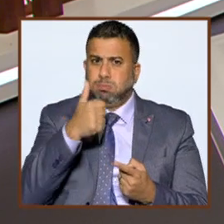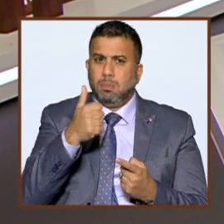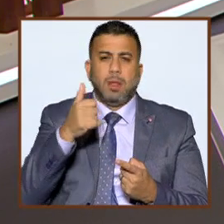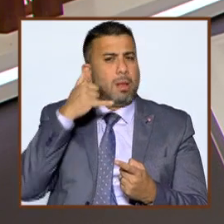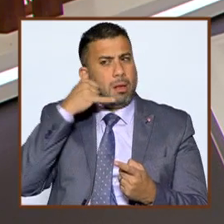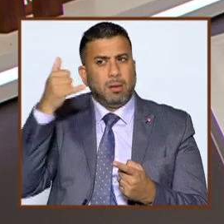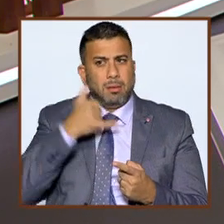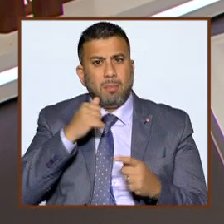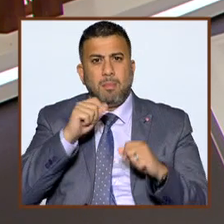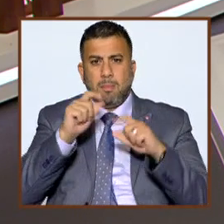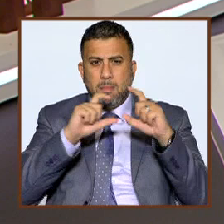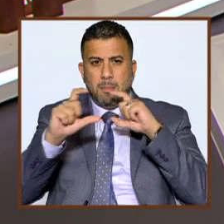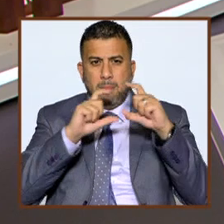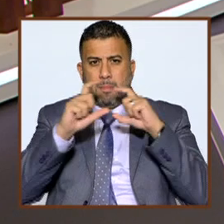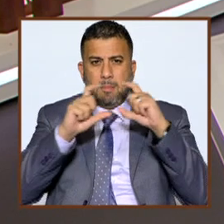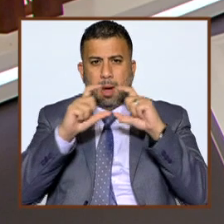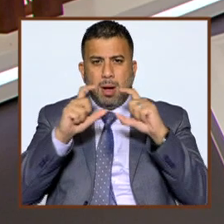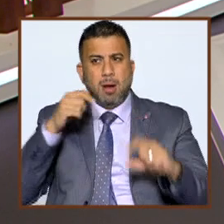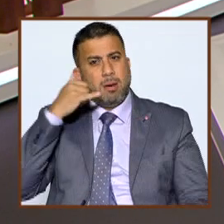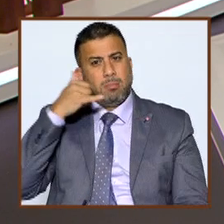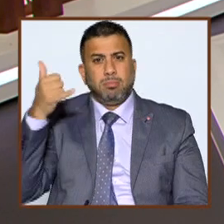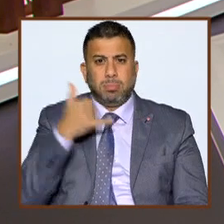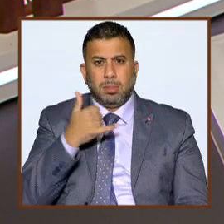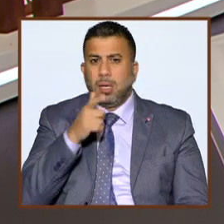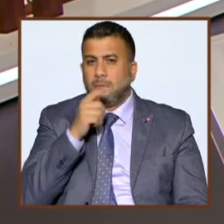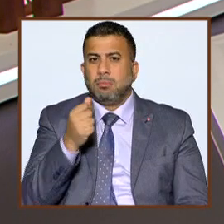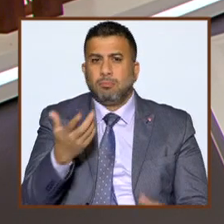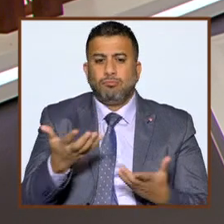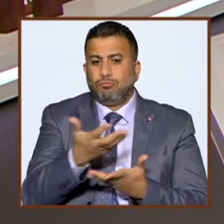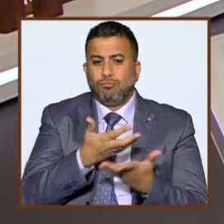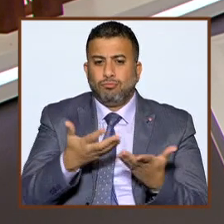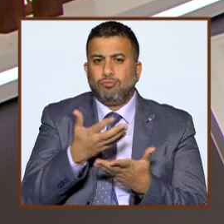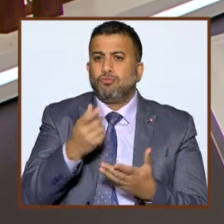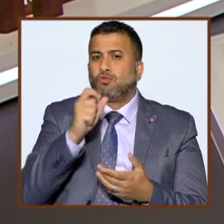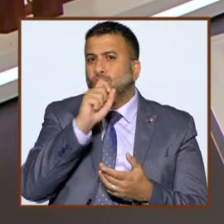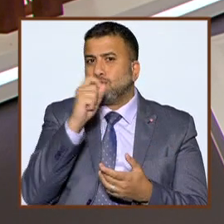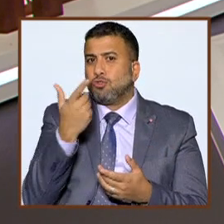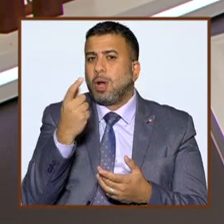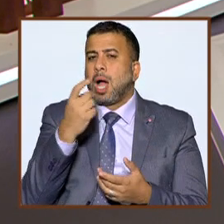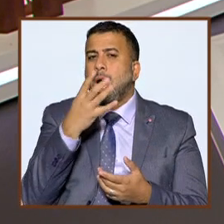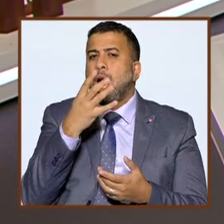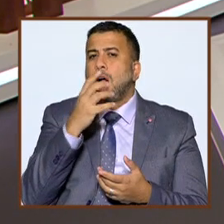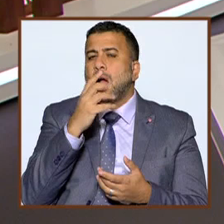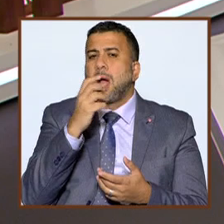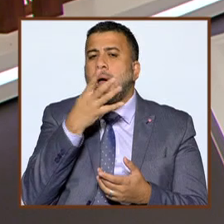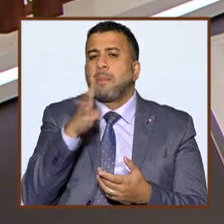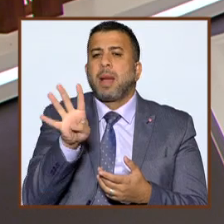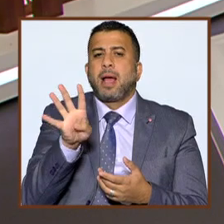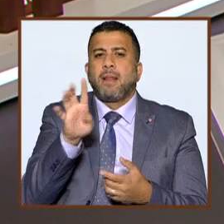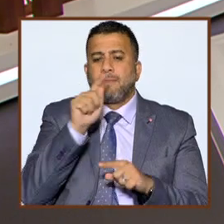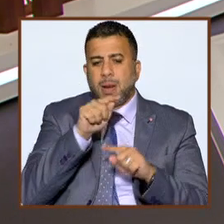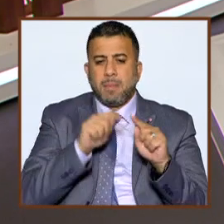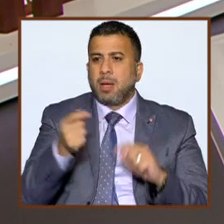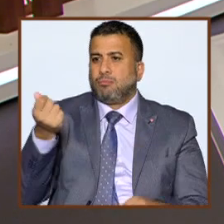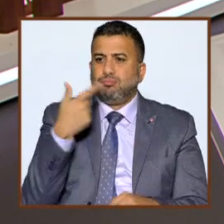علي المندوب اتصل علي مندوب البنك وقال بأني أشغل لك وأعطيك 40% وذكر طبعا طريقتهم في